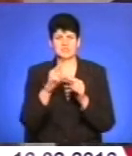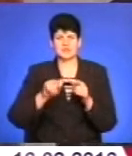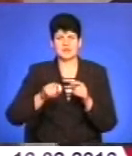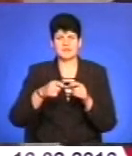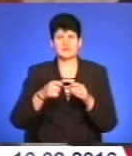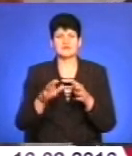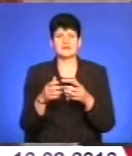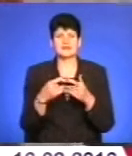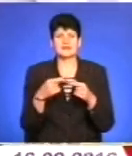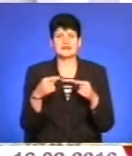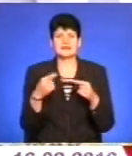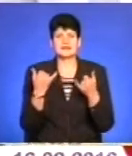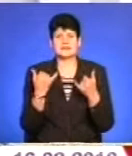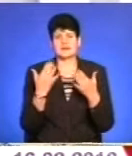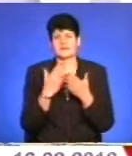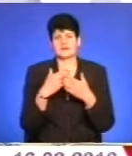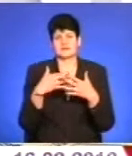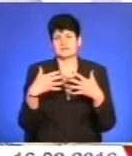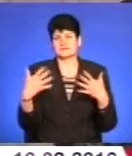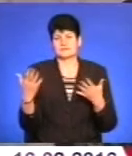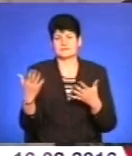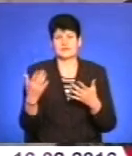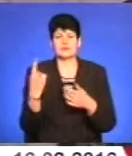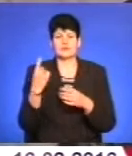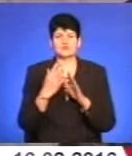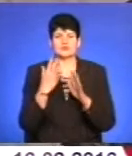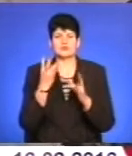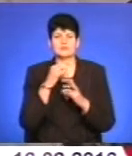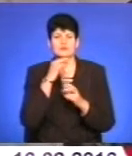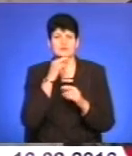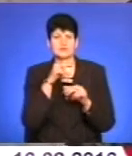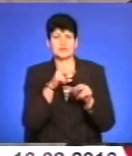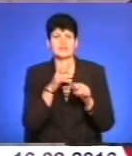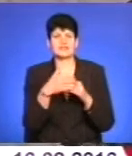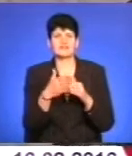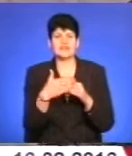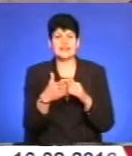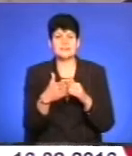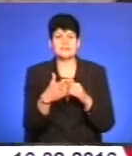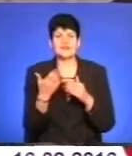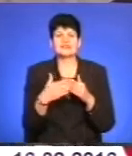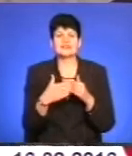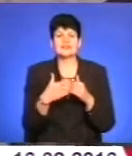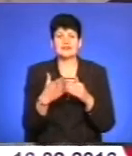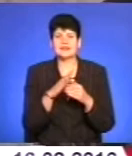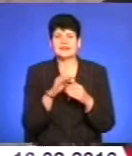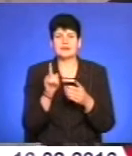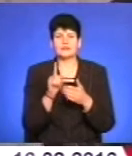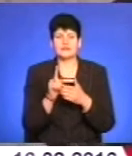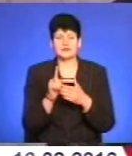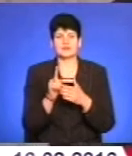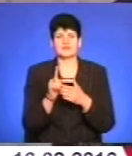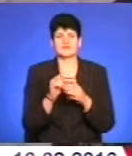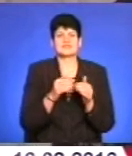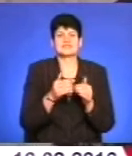відмичок, які зараз доступні. В першу чергу треба звернути на двері. Двері не повинні, коли ставляли двері, які відкривалися всередину